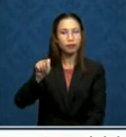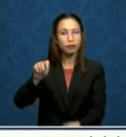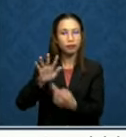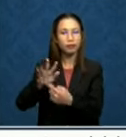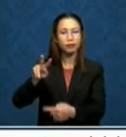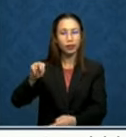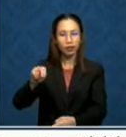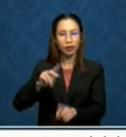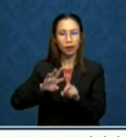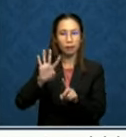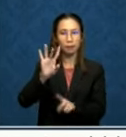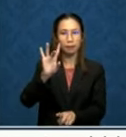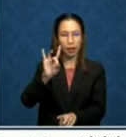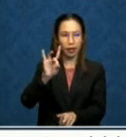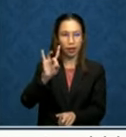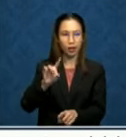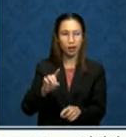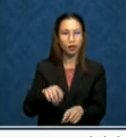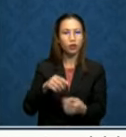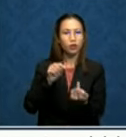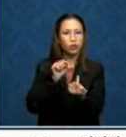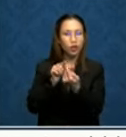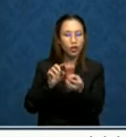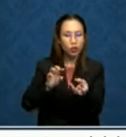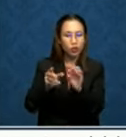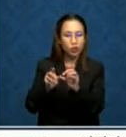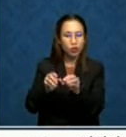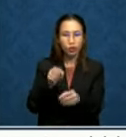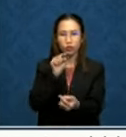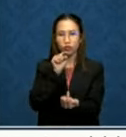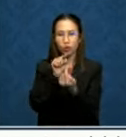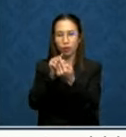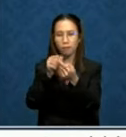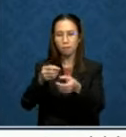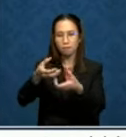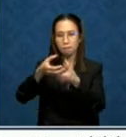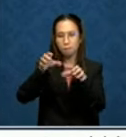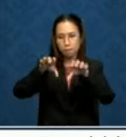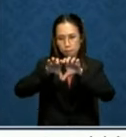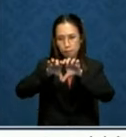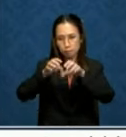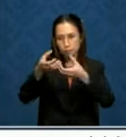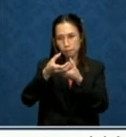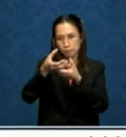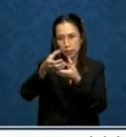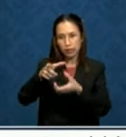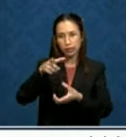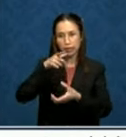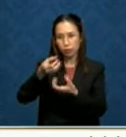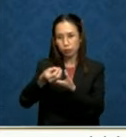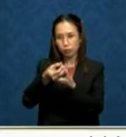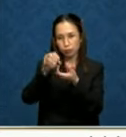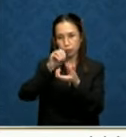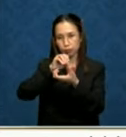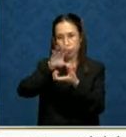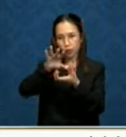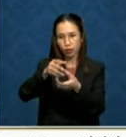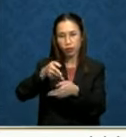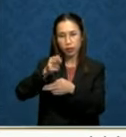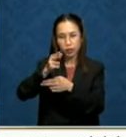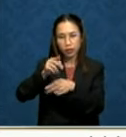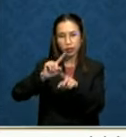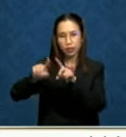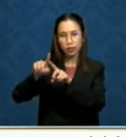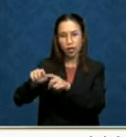บระบบส่งข้อมูลผ่านวิทยุสำหรับอำนวยการยิงปืนใหญ่ตลอดจนพัฒนาสายเชื่อมโยงข้อมูลที่สามารถเชื่อมโยงข้อมูลแบบอนา